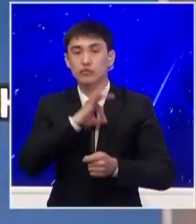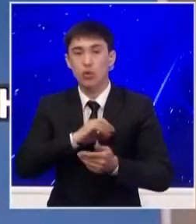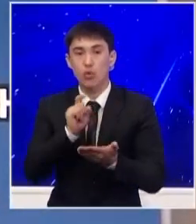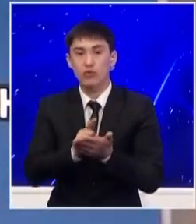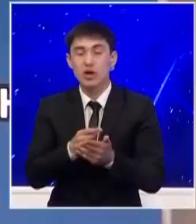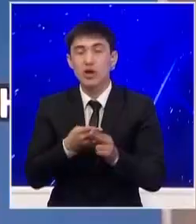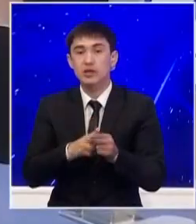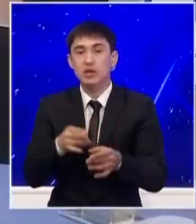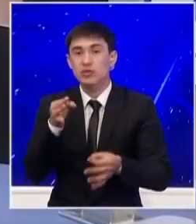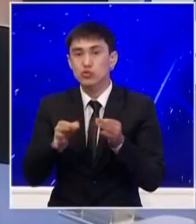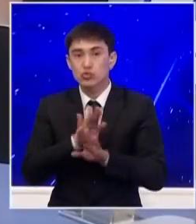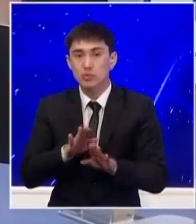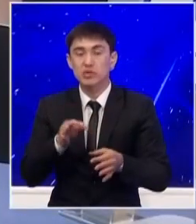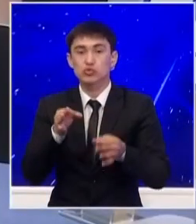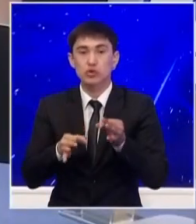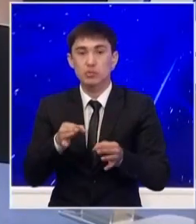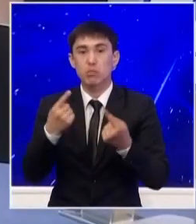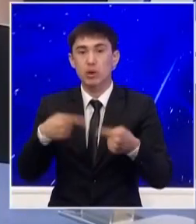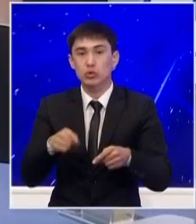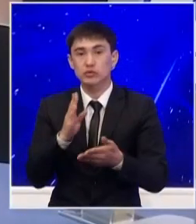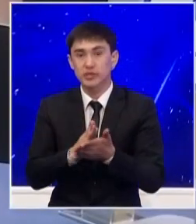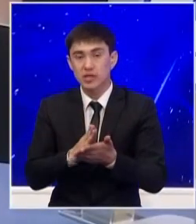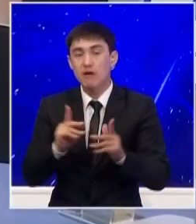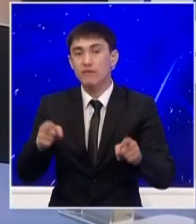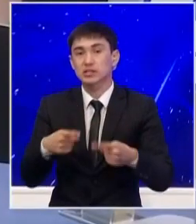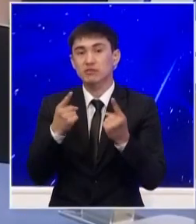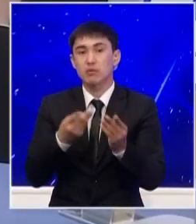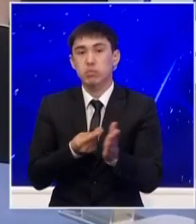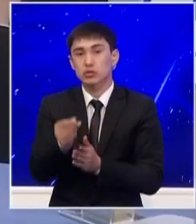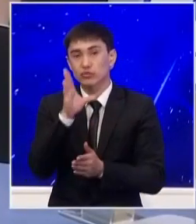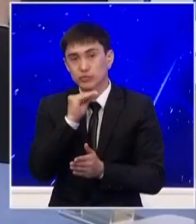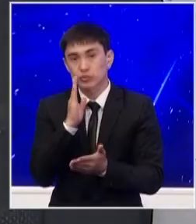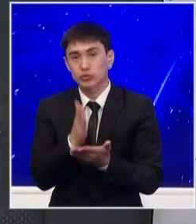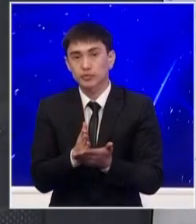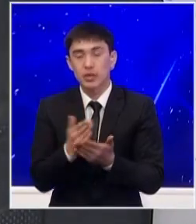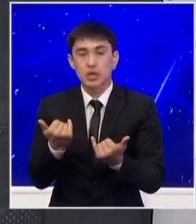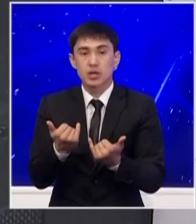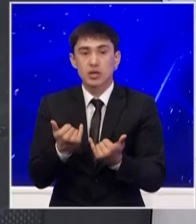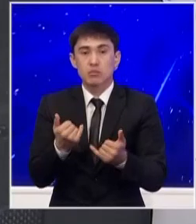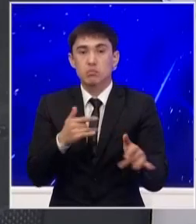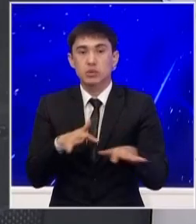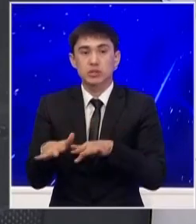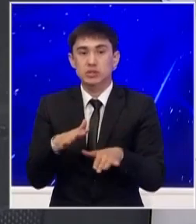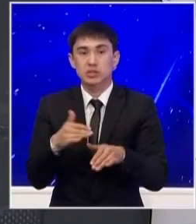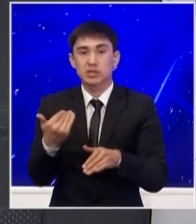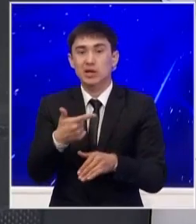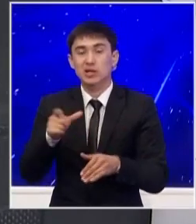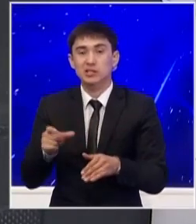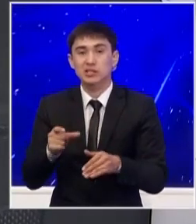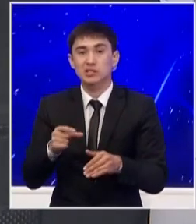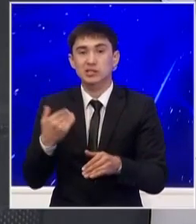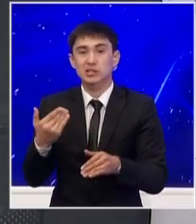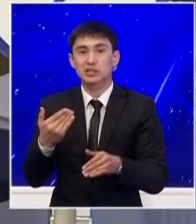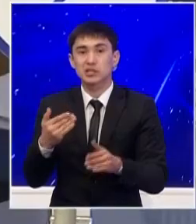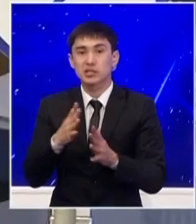доходов. Это внесудебное и судебное банкротство, а также восстановление платежеспособности. Последняя процедура предназначена для граждан с